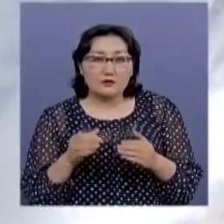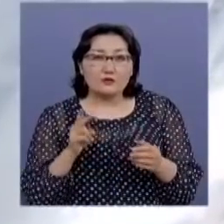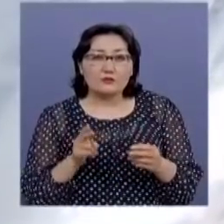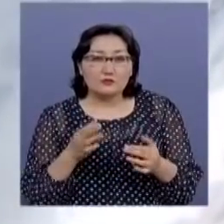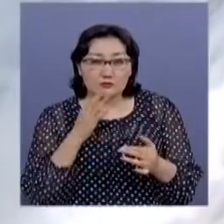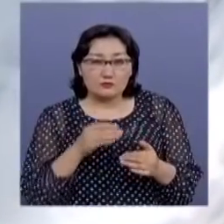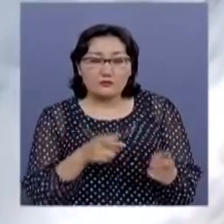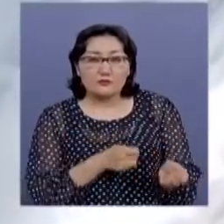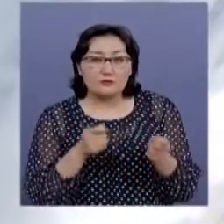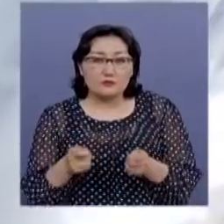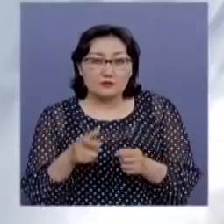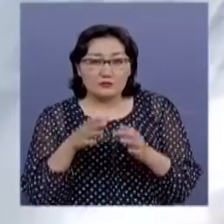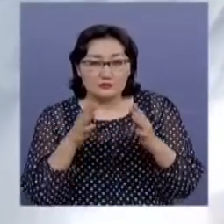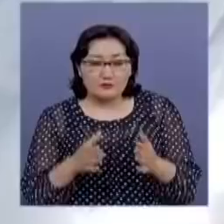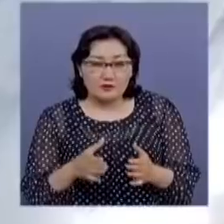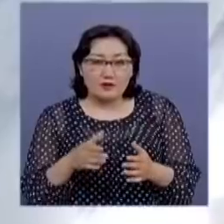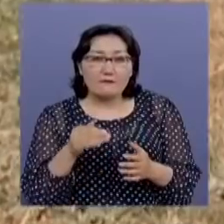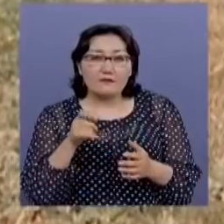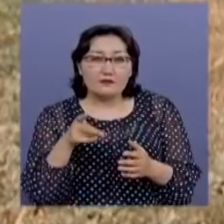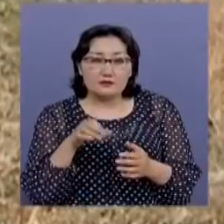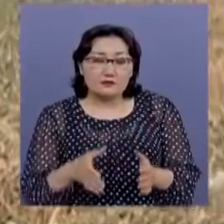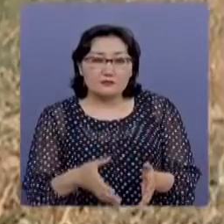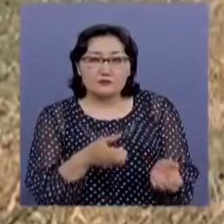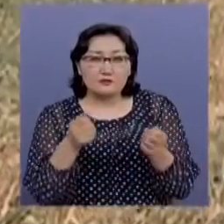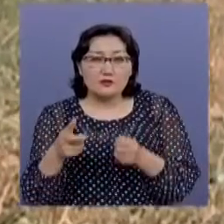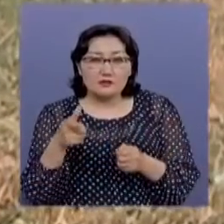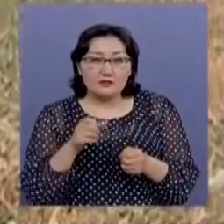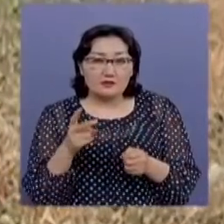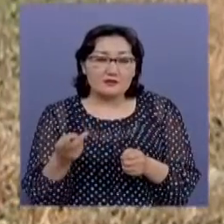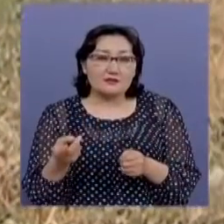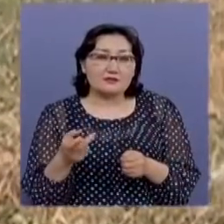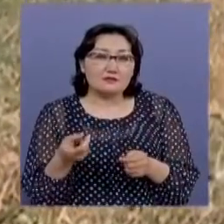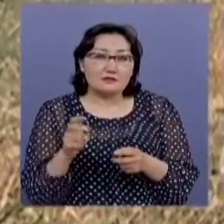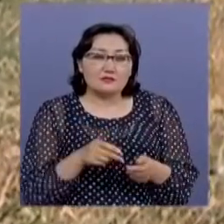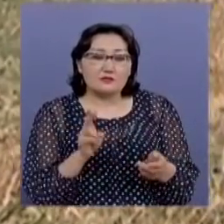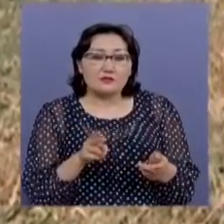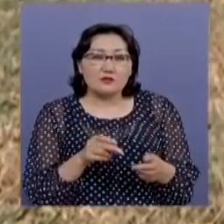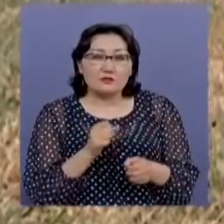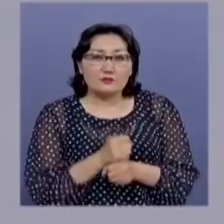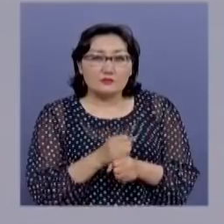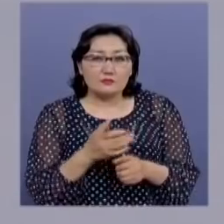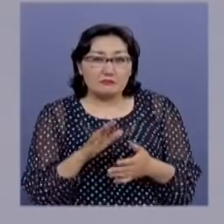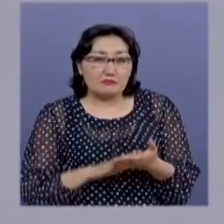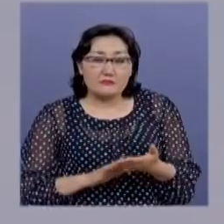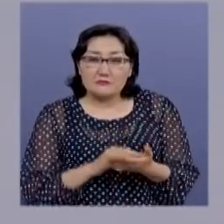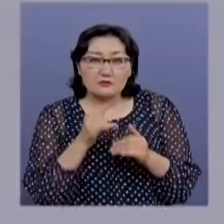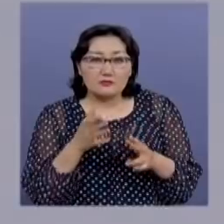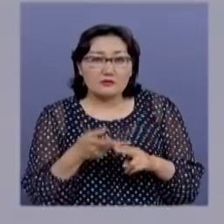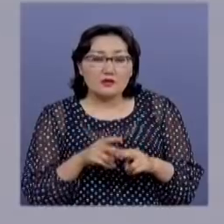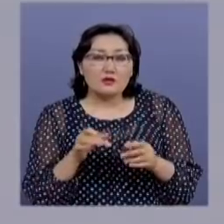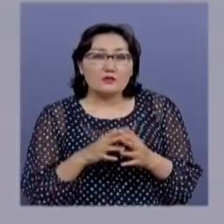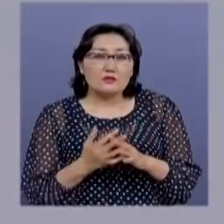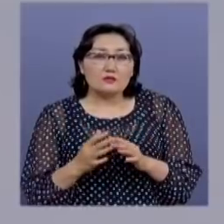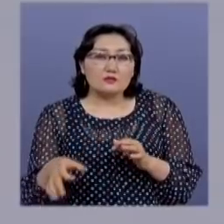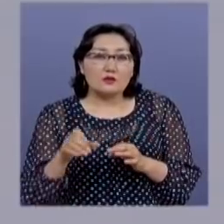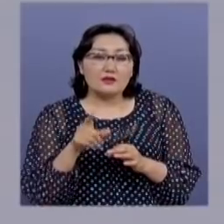әкеп ішеді, баклашкамен әкеледі, флякпен әкеледі. Газ келсе дейді, оған ешкім әкелмейді, амалымыз жоқ, жүрміз. Ұзынағаш ауданына қарасты Қызылсоқ